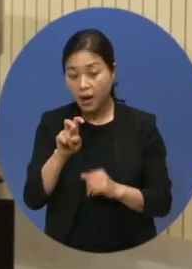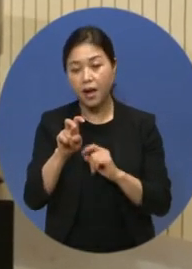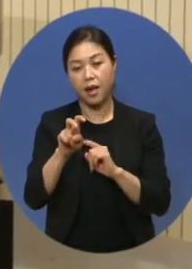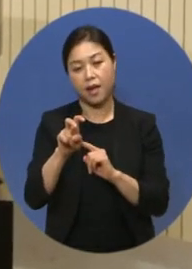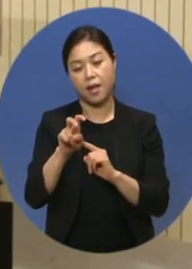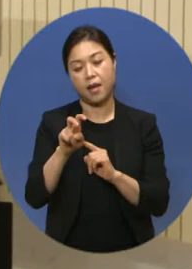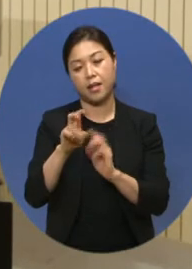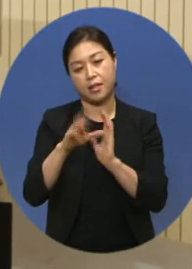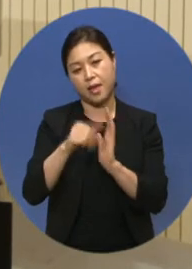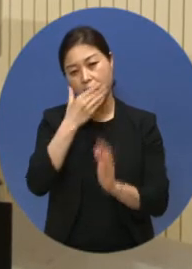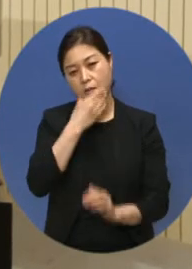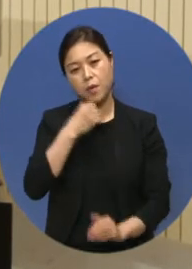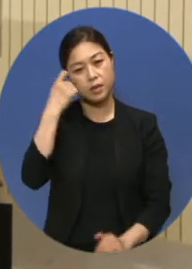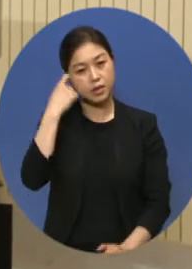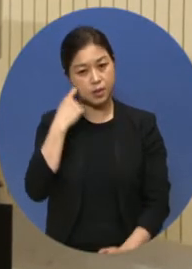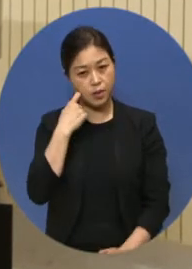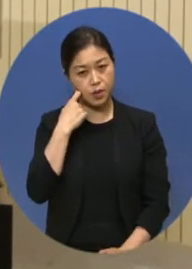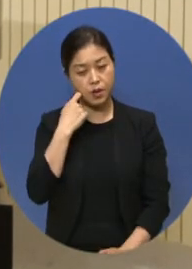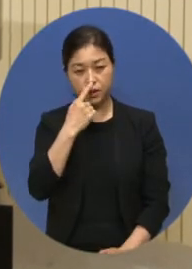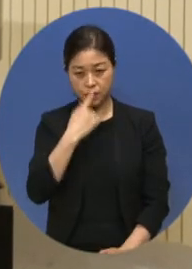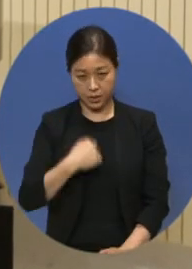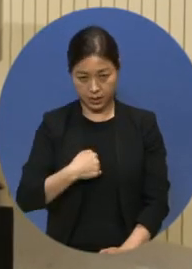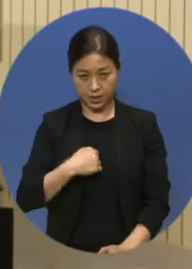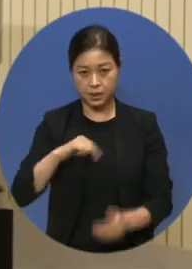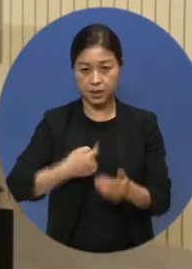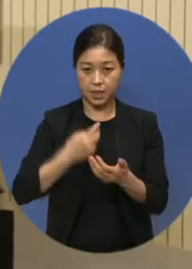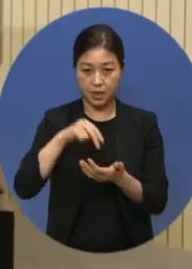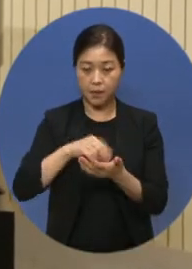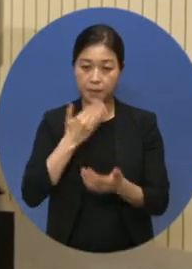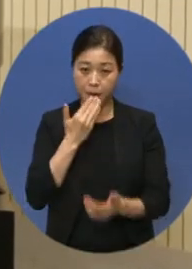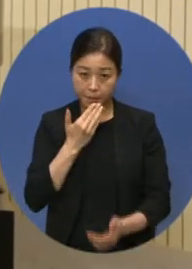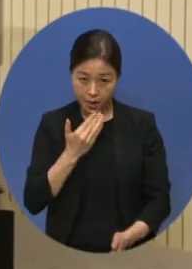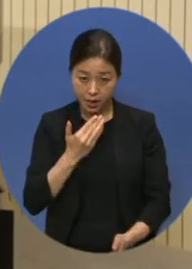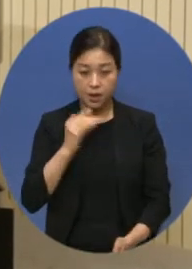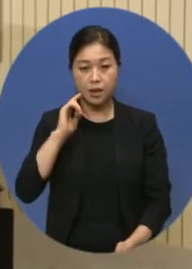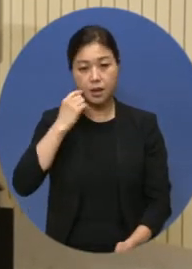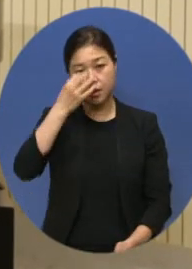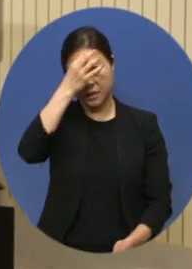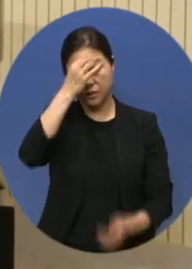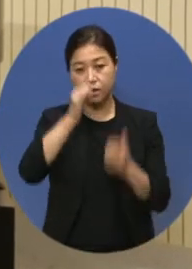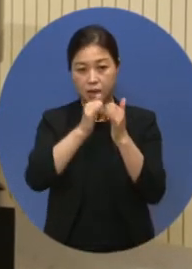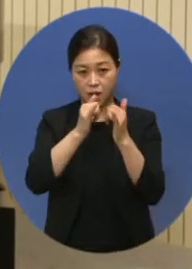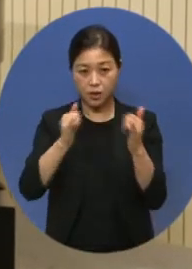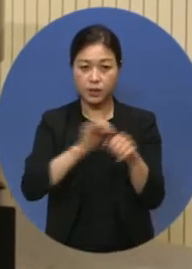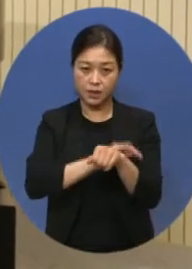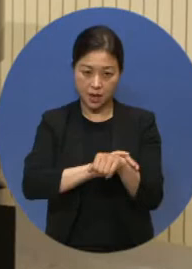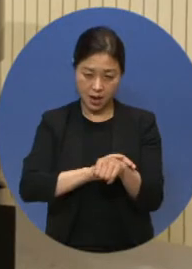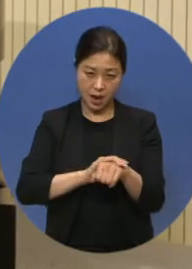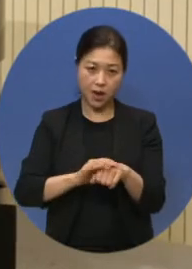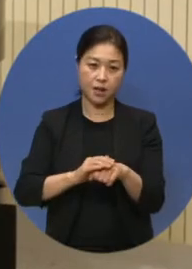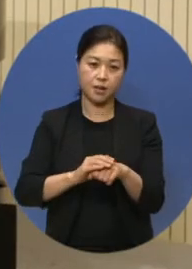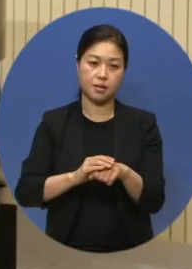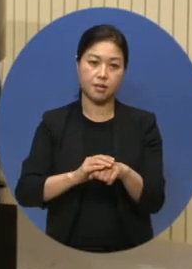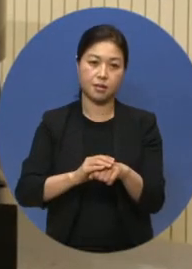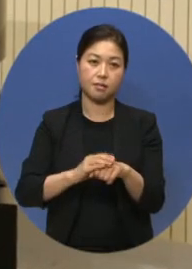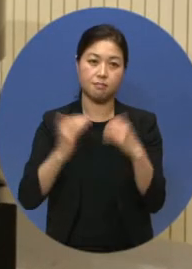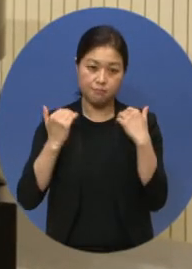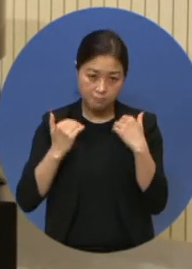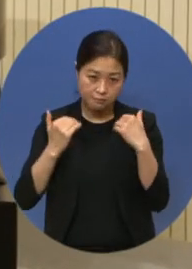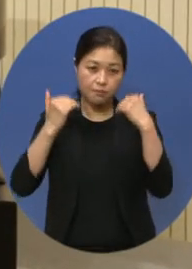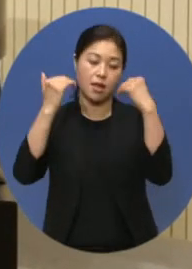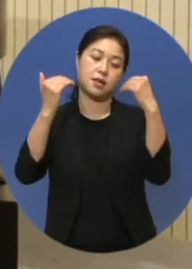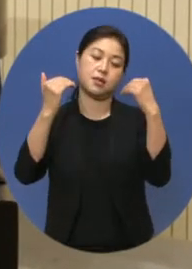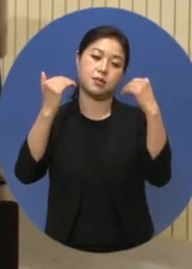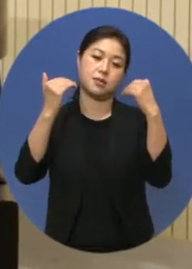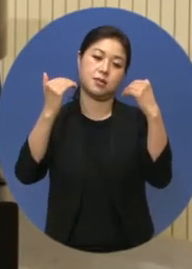노래하면서 행복하게 또 자기 스스로 자립할 수 있는 예술가로 다시 태어날 수